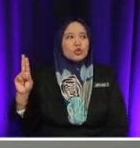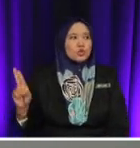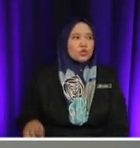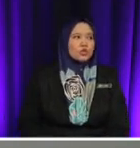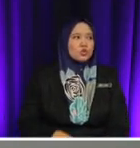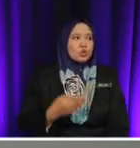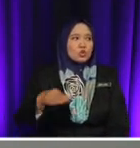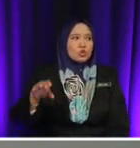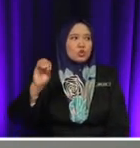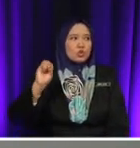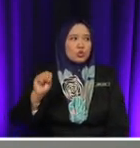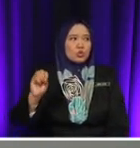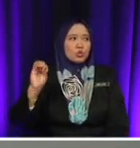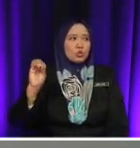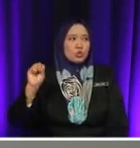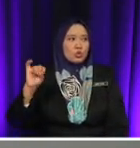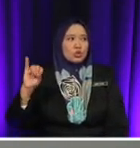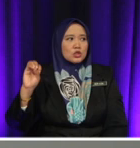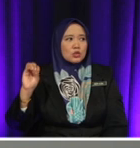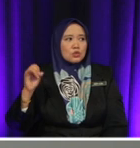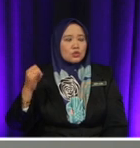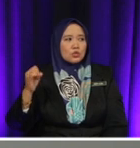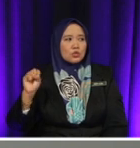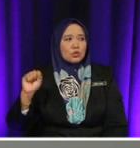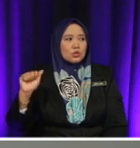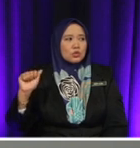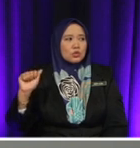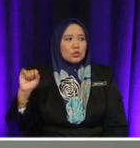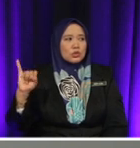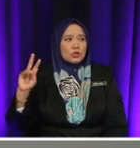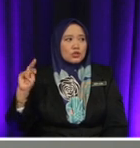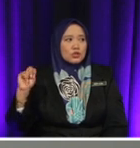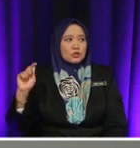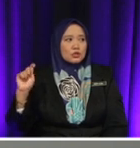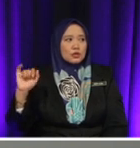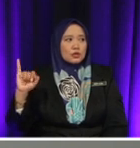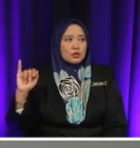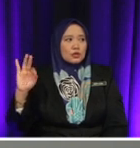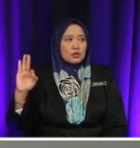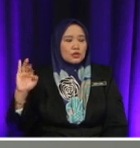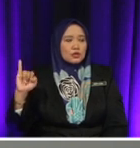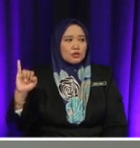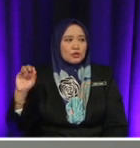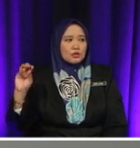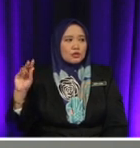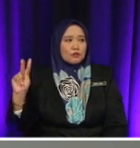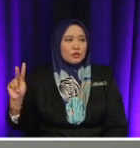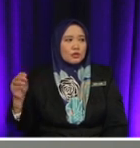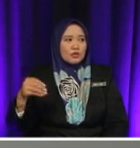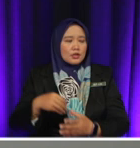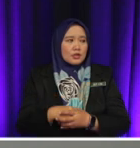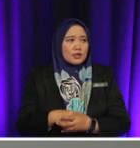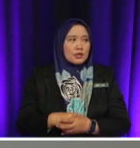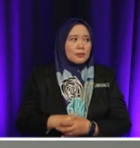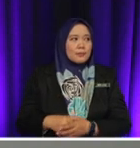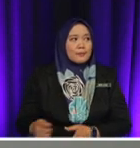dengan aktiviti tersebut markah diperuntukkan dua markah Oke Nyatakan sumber tenaga boleh baru yang boleh